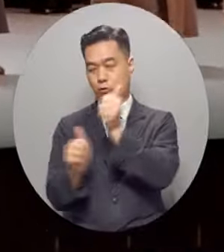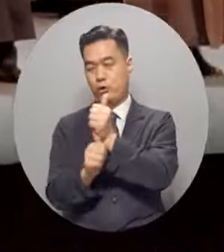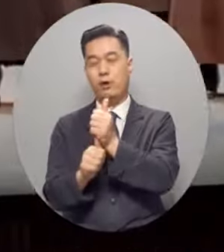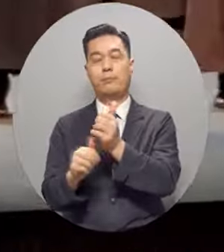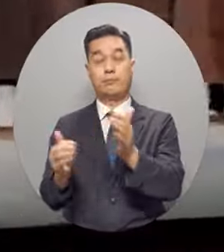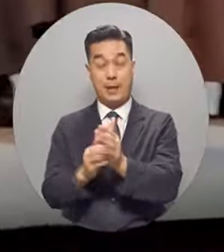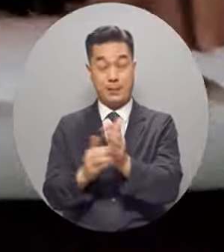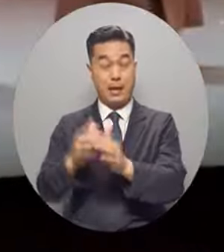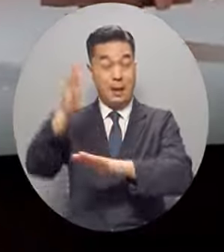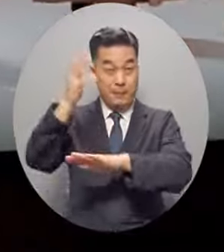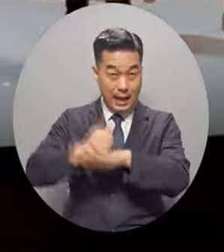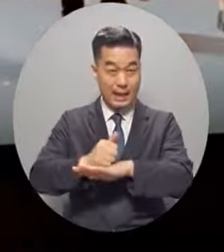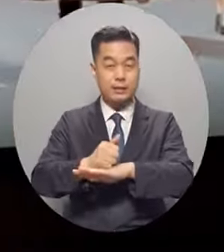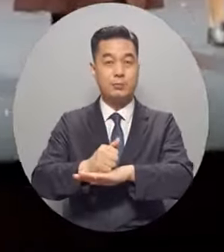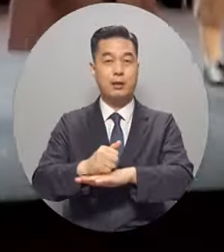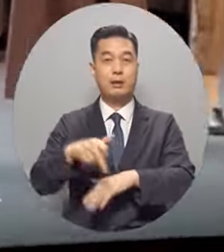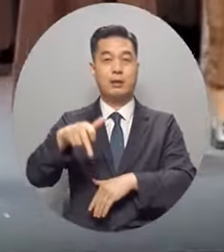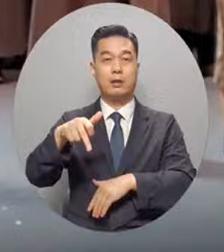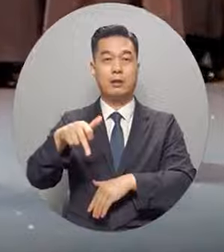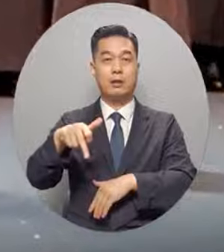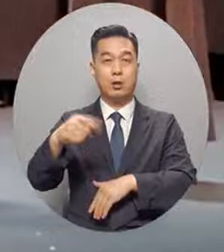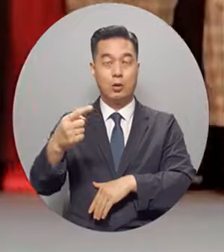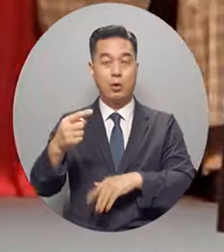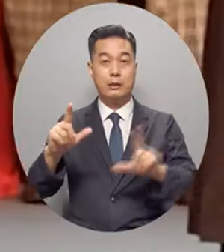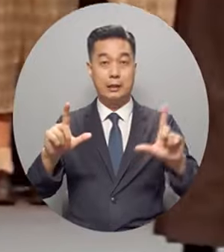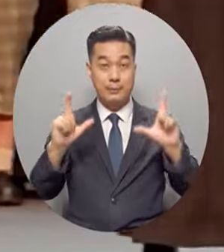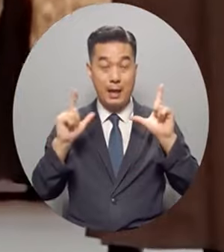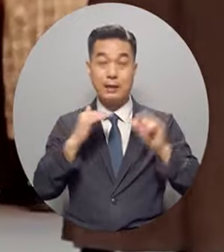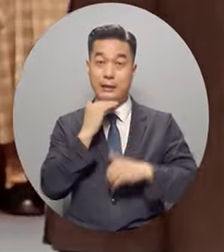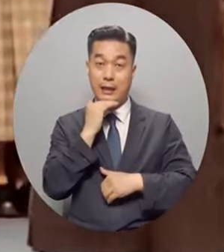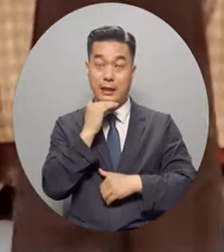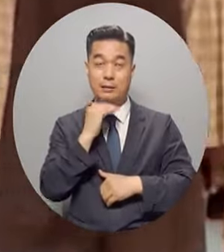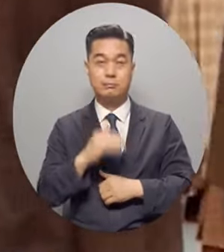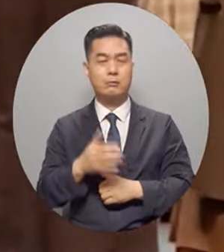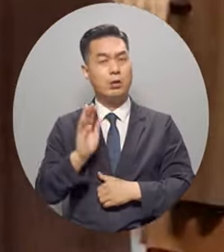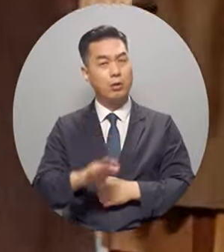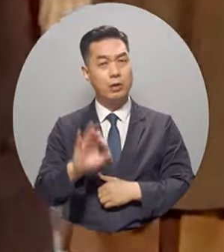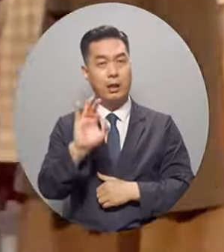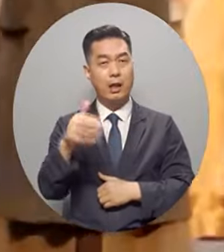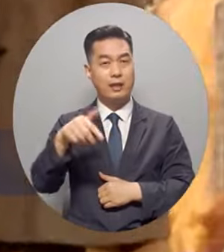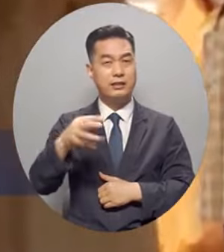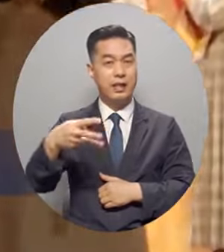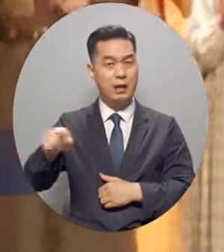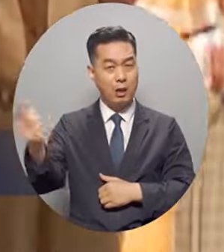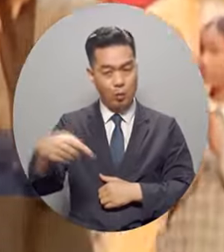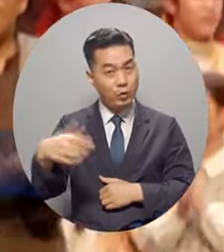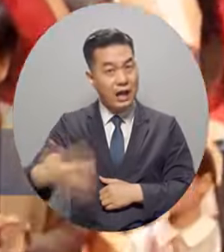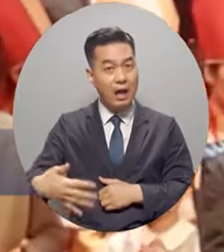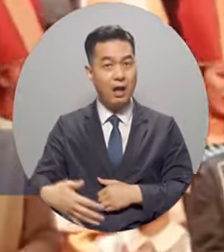주인공 토스카를 기다립니다. 그런데 안젤라 게오르규가 나타나지 않습니다.